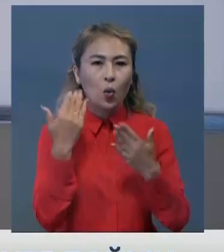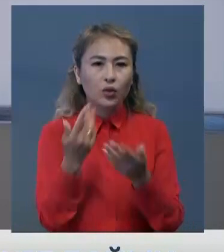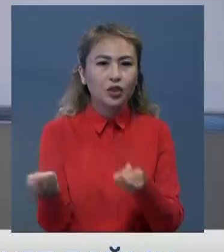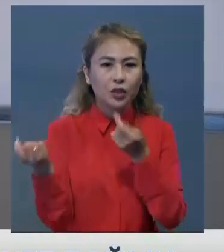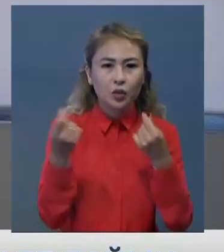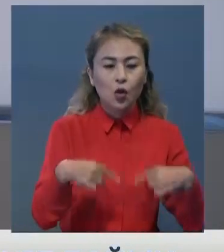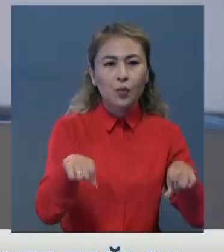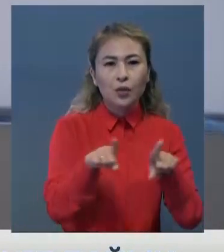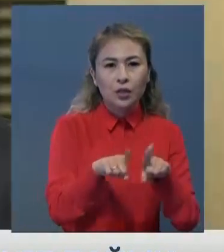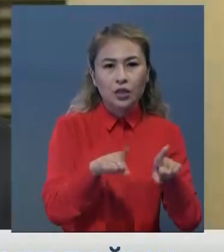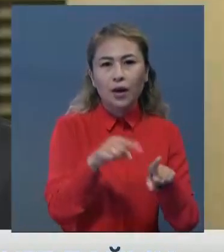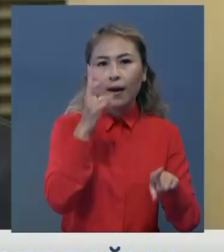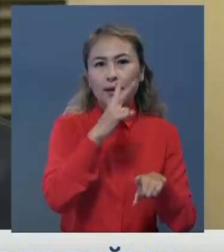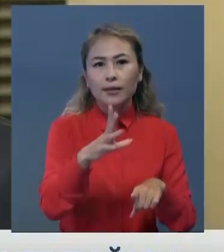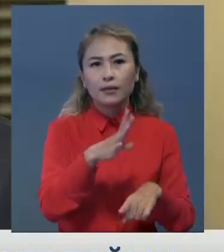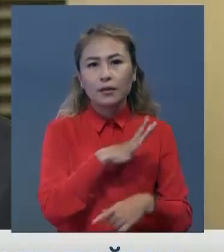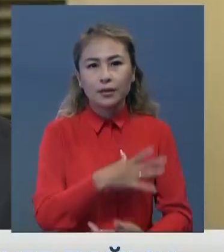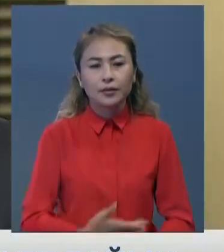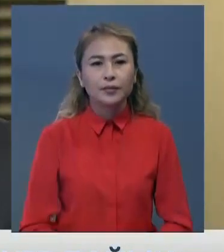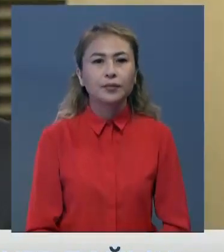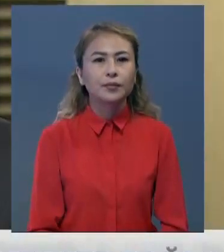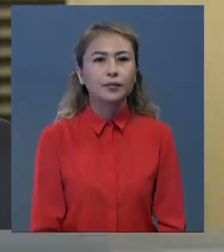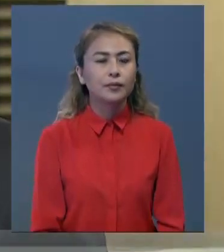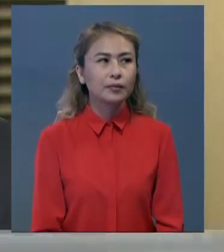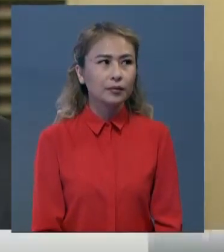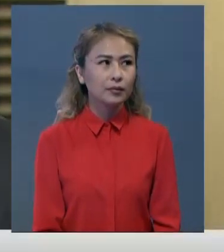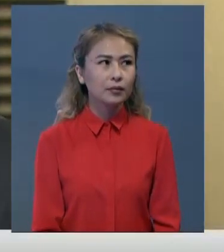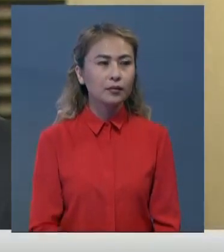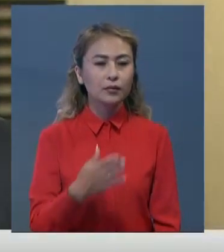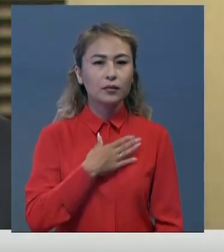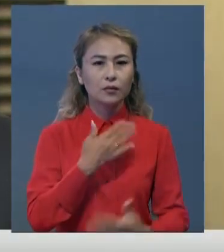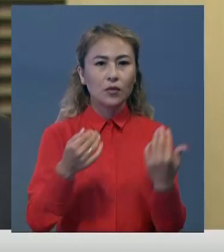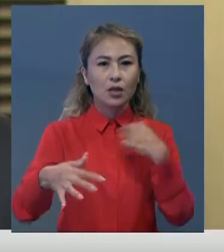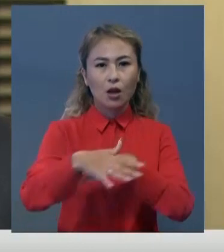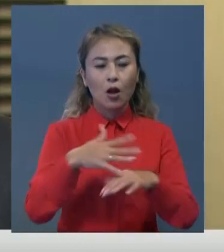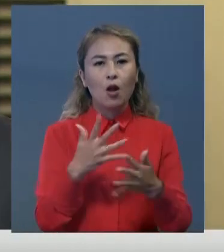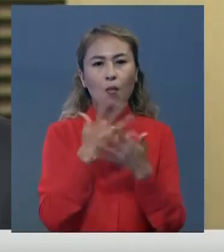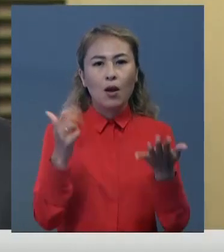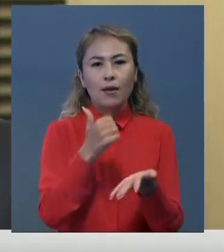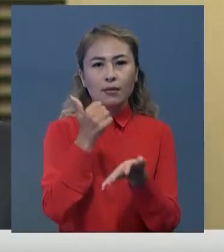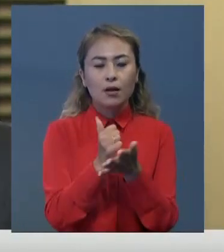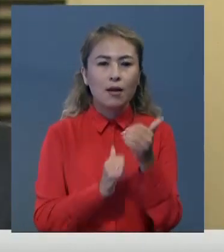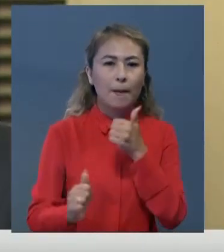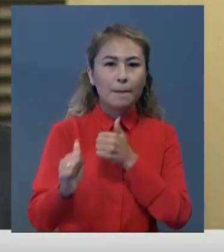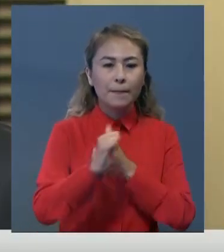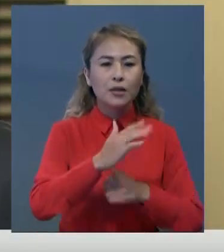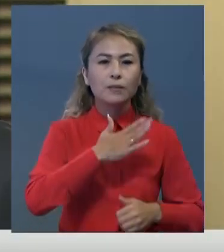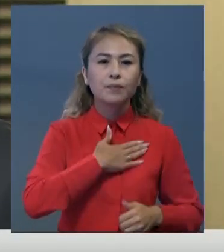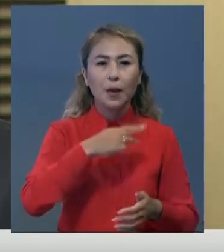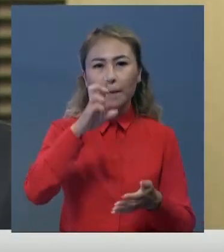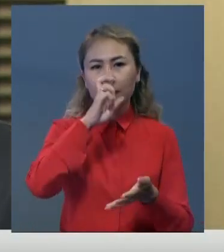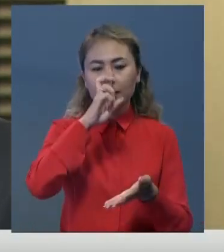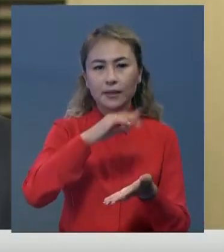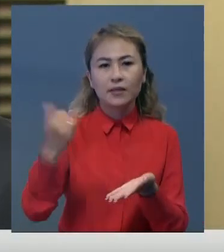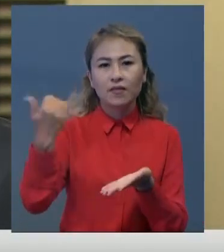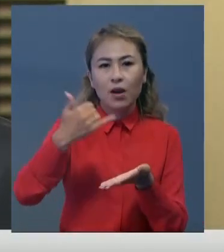жеткізіп беруде қарастырылған. Поскольку мы являемся лидерами рынка. Біз нарықта көшбасшы компаниямыз. Оған дәлел жанар жағармай құю бекетінің